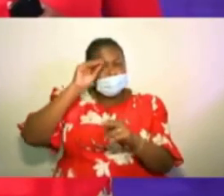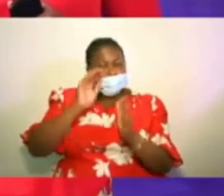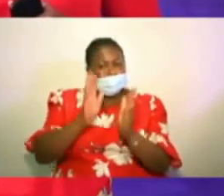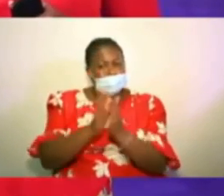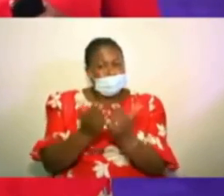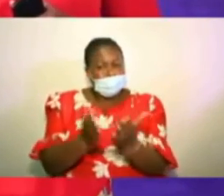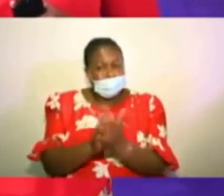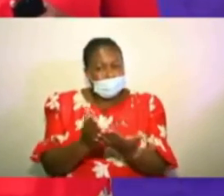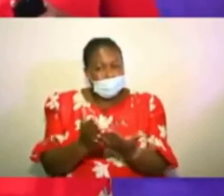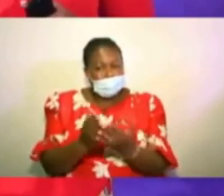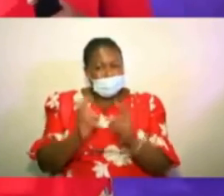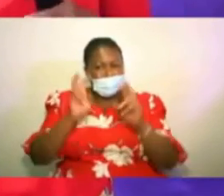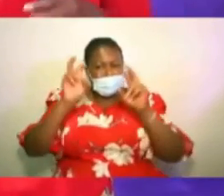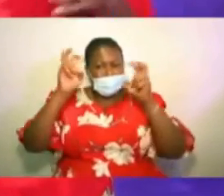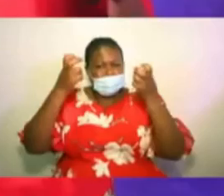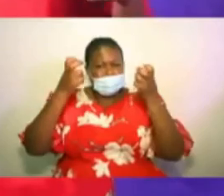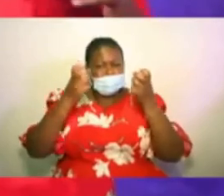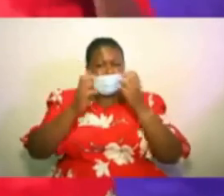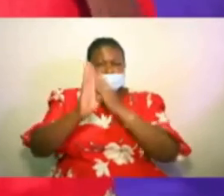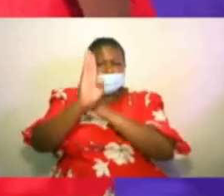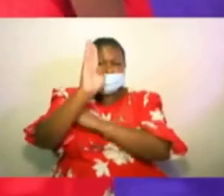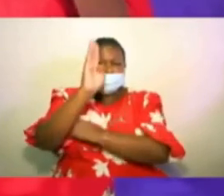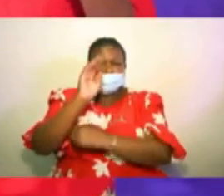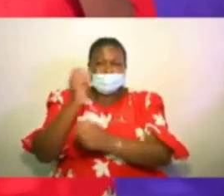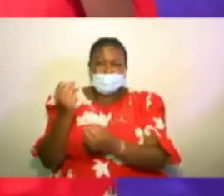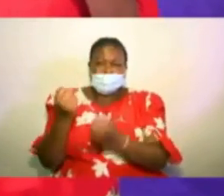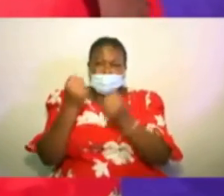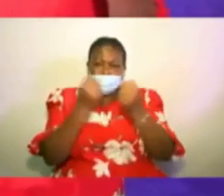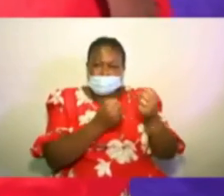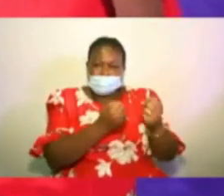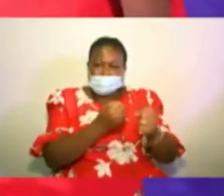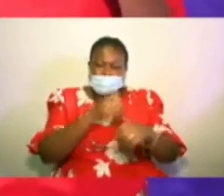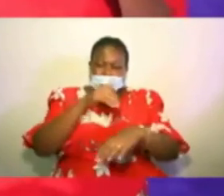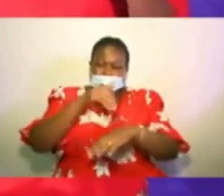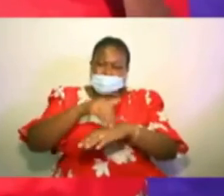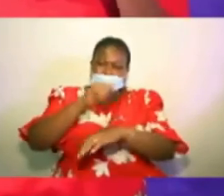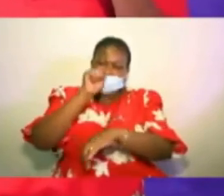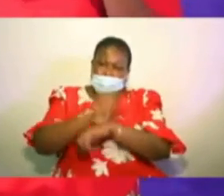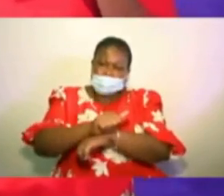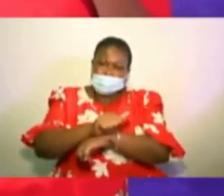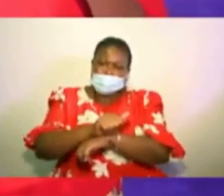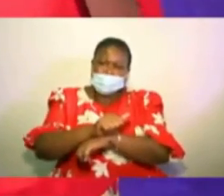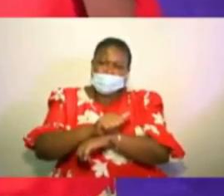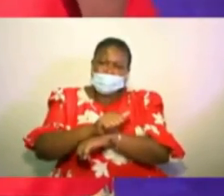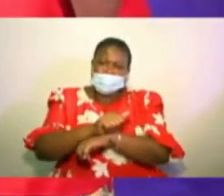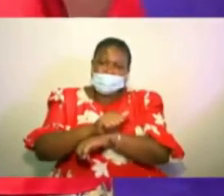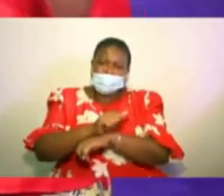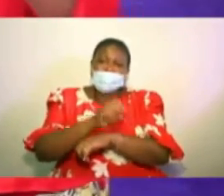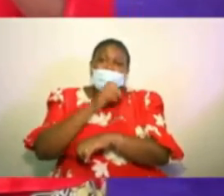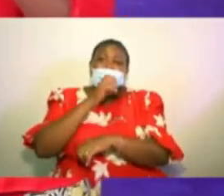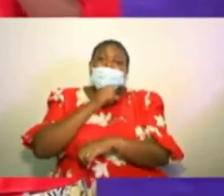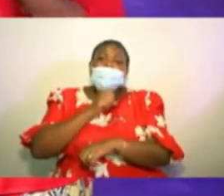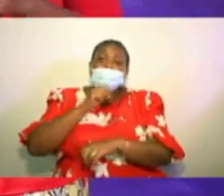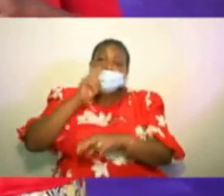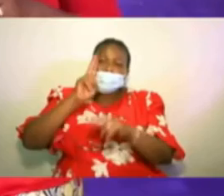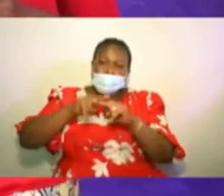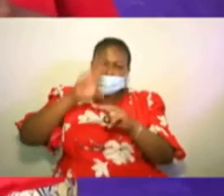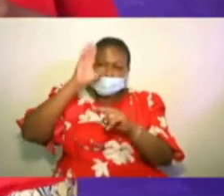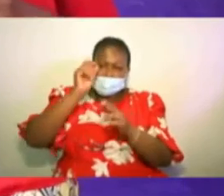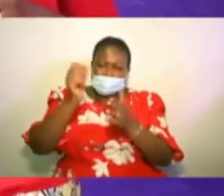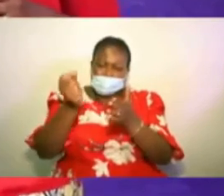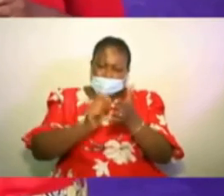Yes, God's power at work. Quand on lit le livre qui a été compilé par l'apôtre Intumi et son équipe, la puissance de Dieu au